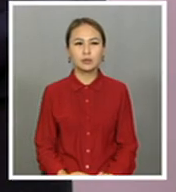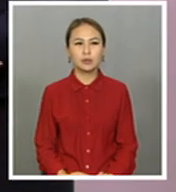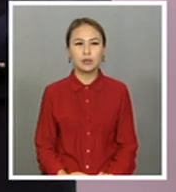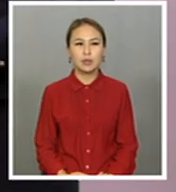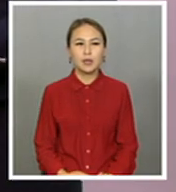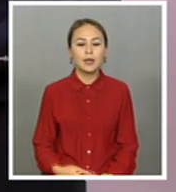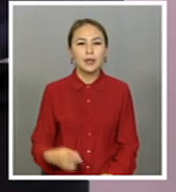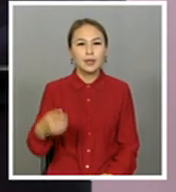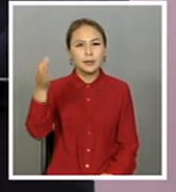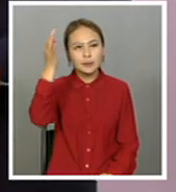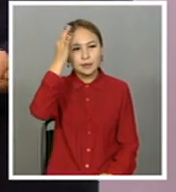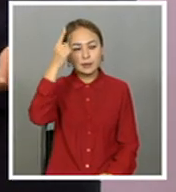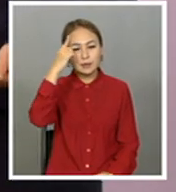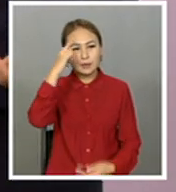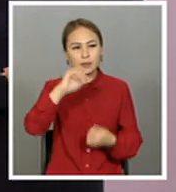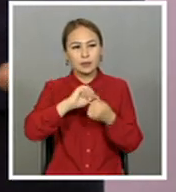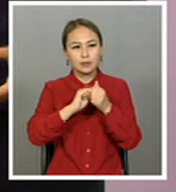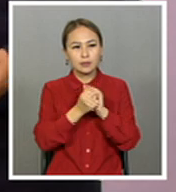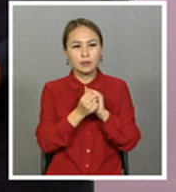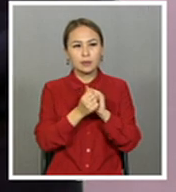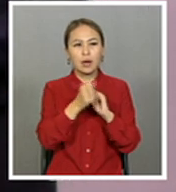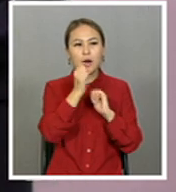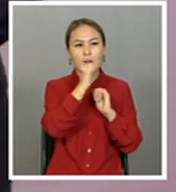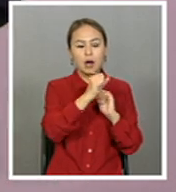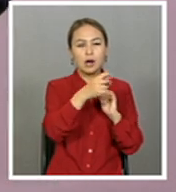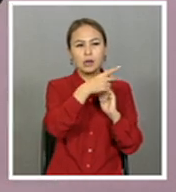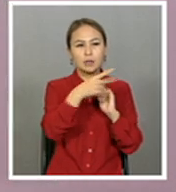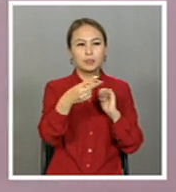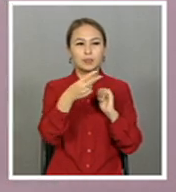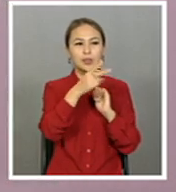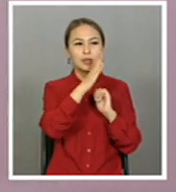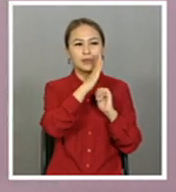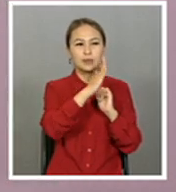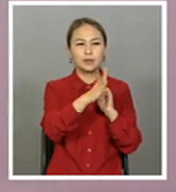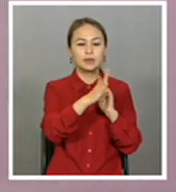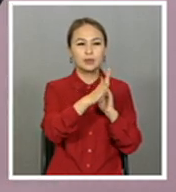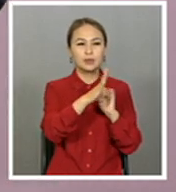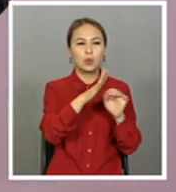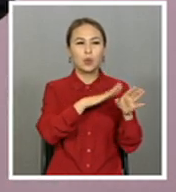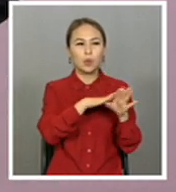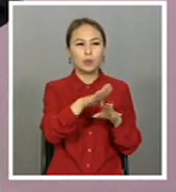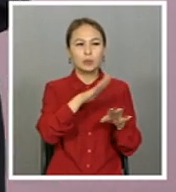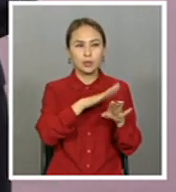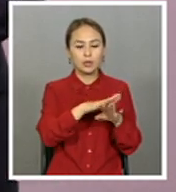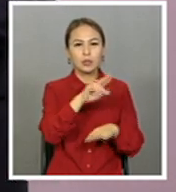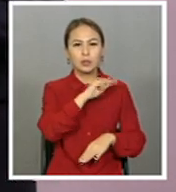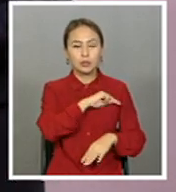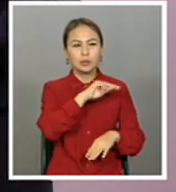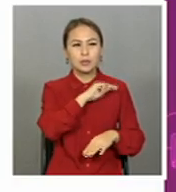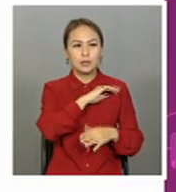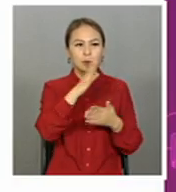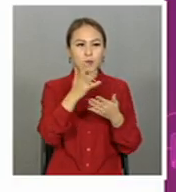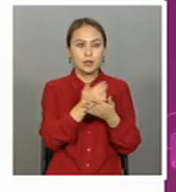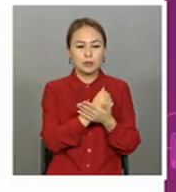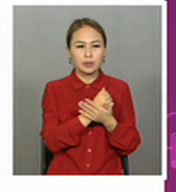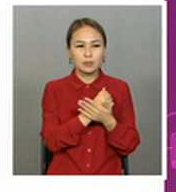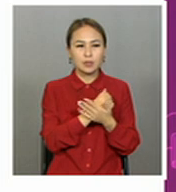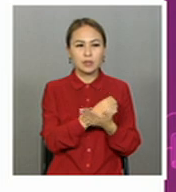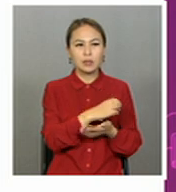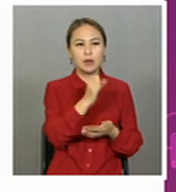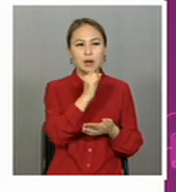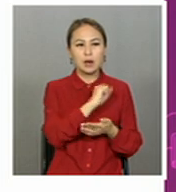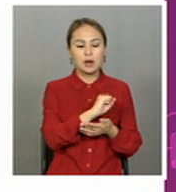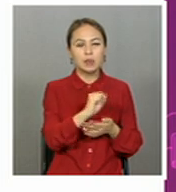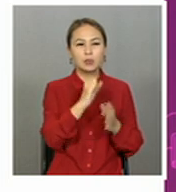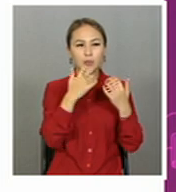Есте сақтайық. А әрпімен орындалған жұмысты белгілейміз. Ал